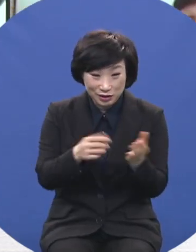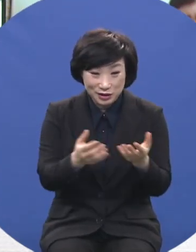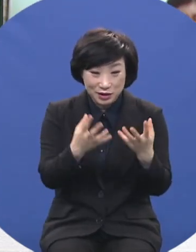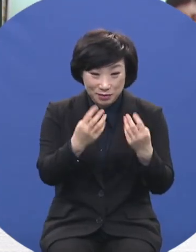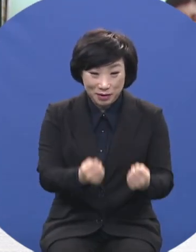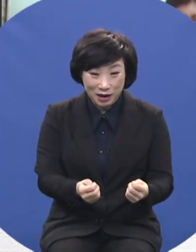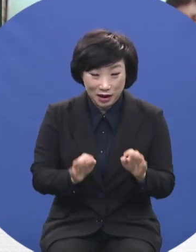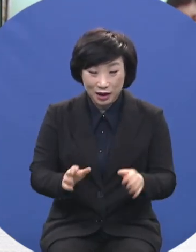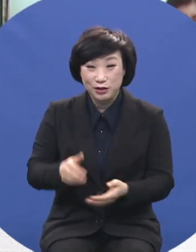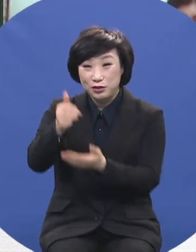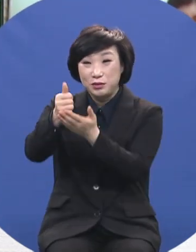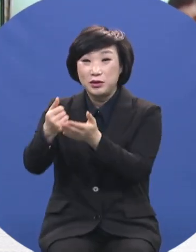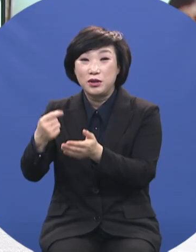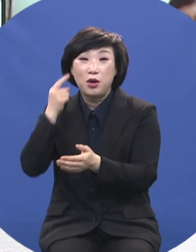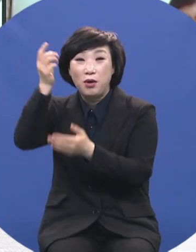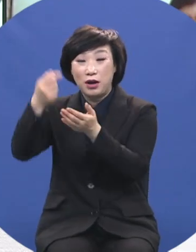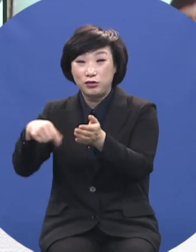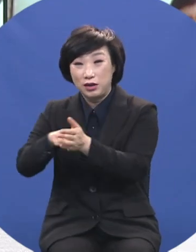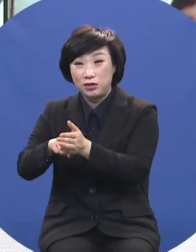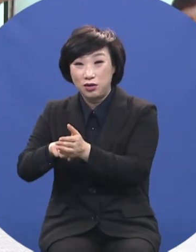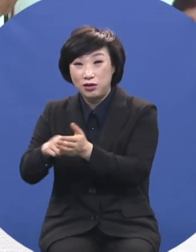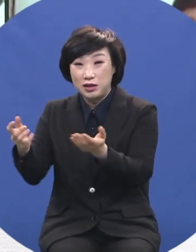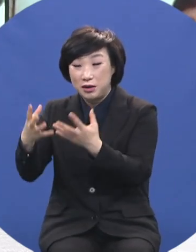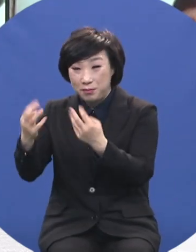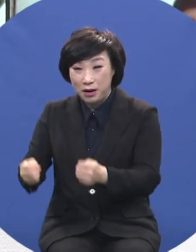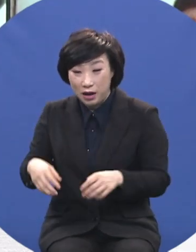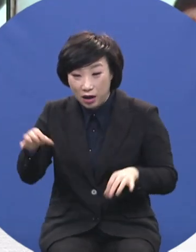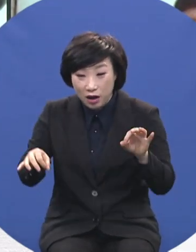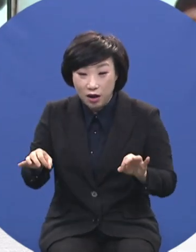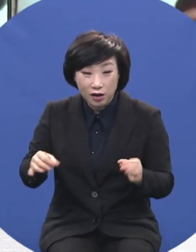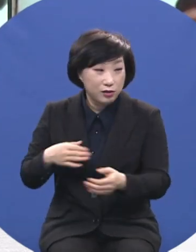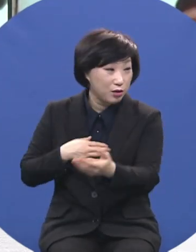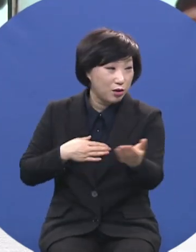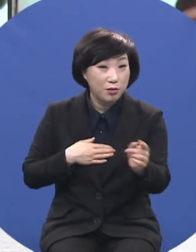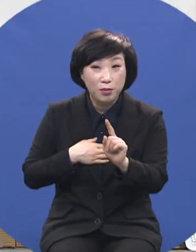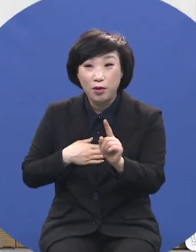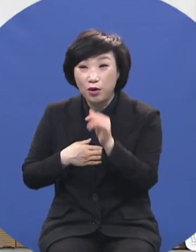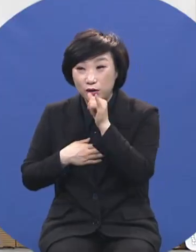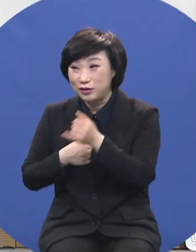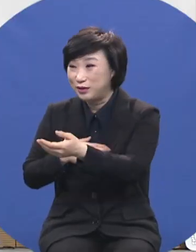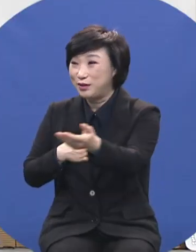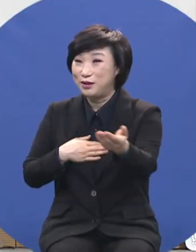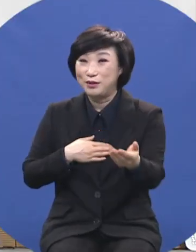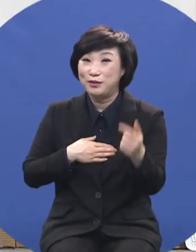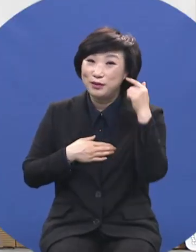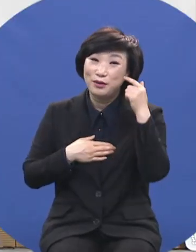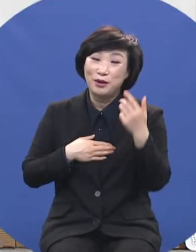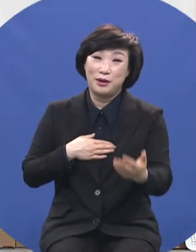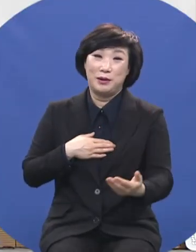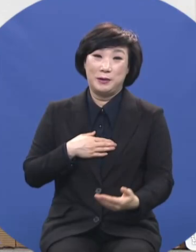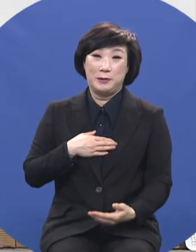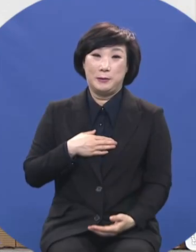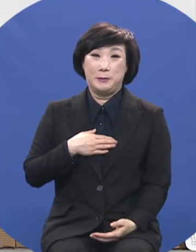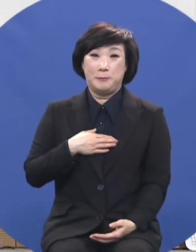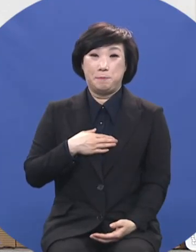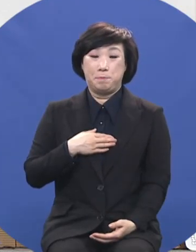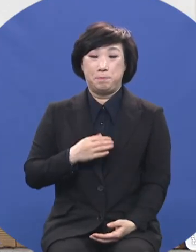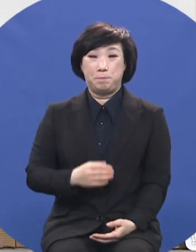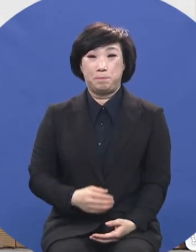많은데, 주님 영광을 위해 할 일이 많은데 무슨 일을 했느냐고 묻는 거예요, 여러분에게.